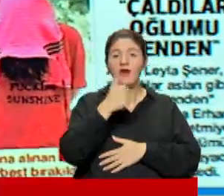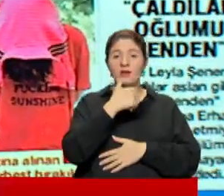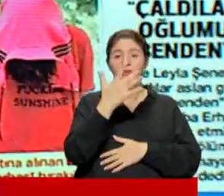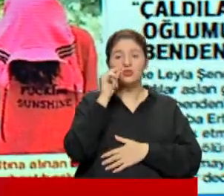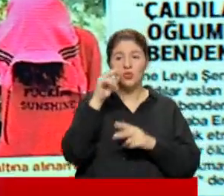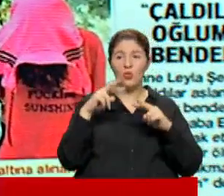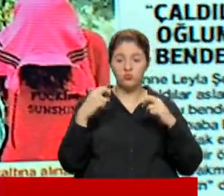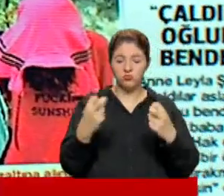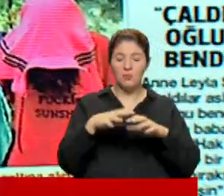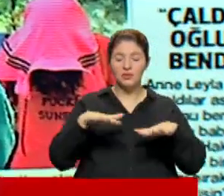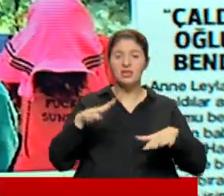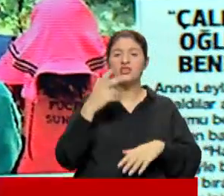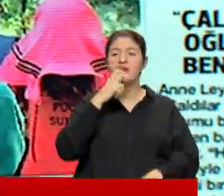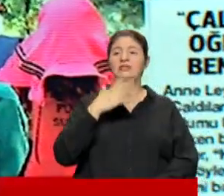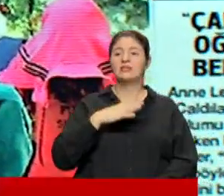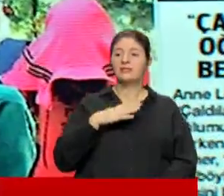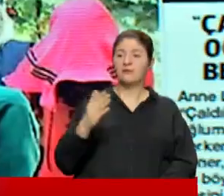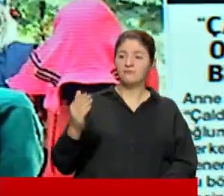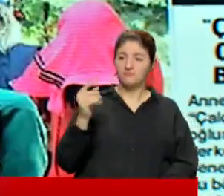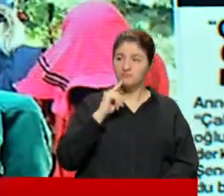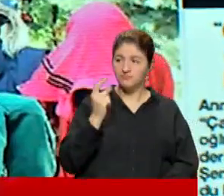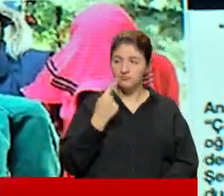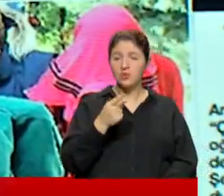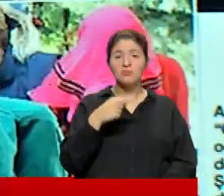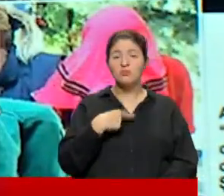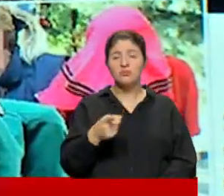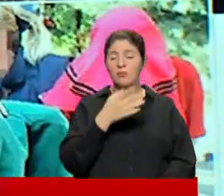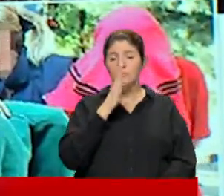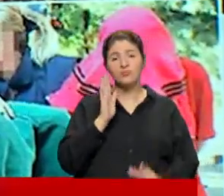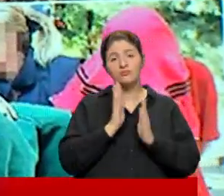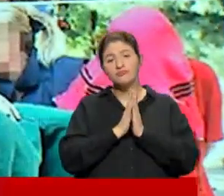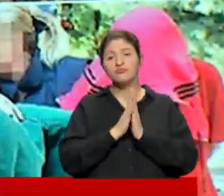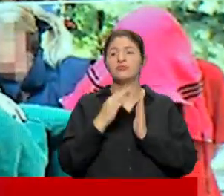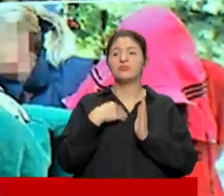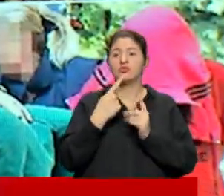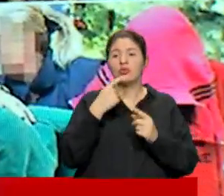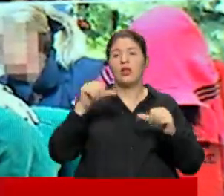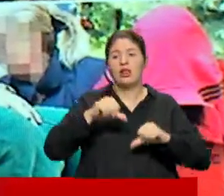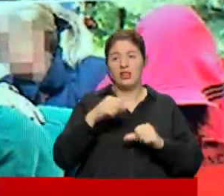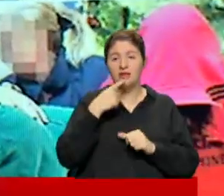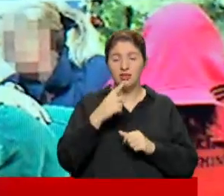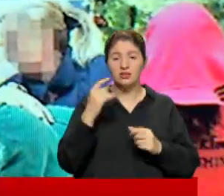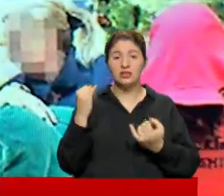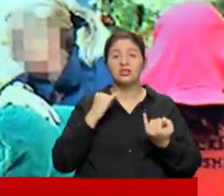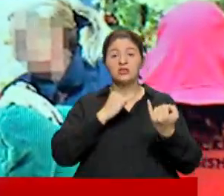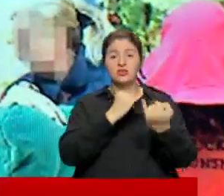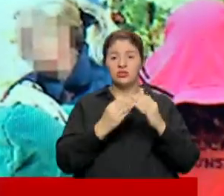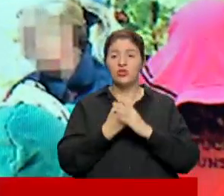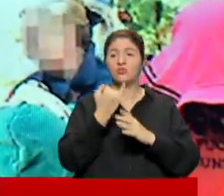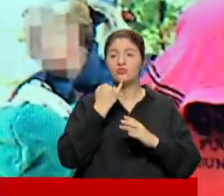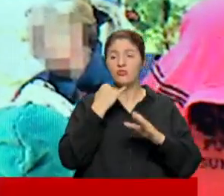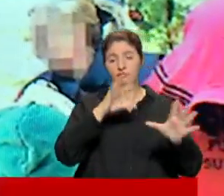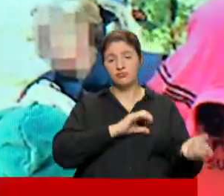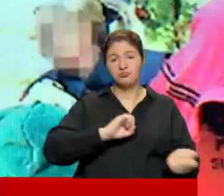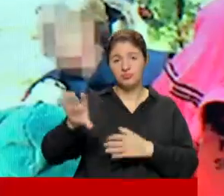be kişinin oturduğu masadan şarkı isteği geldi Onur Şener sözlerini bilmediği için şarkıyı seslendir demedi tartışma çıkınca müşteriler dışarı